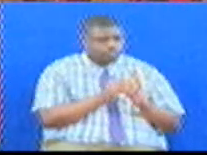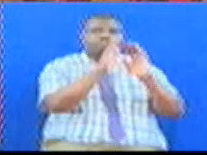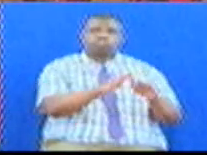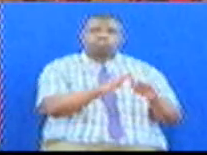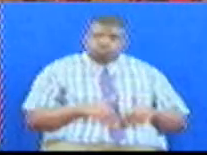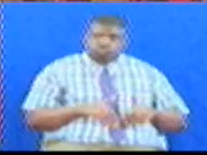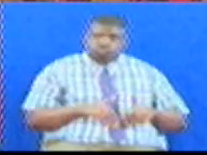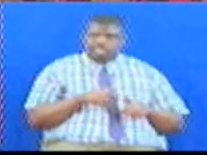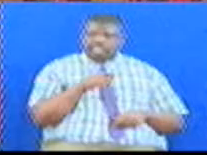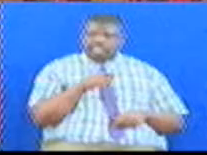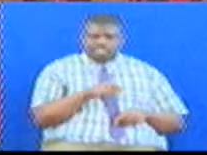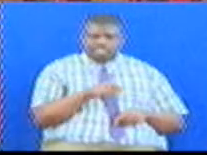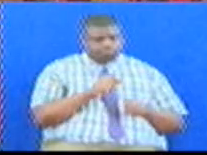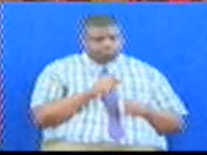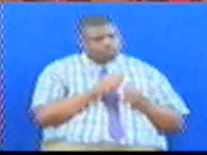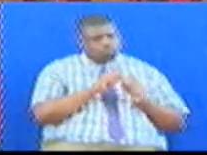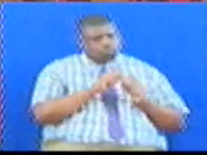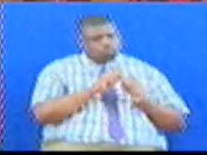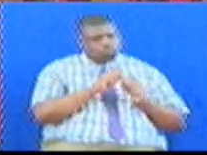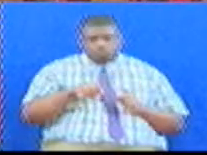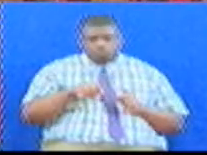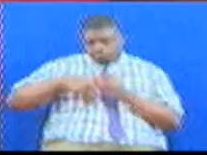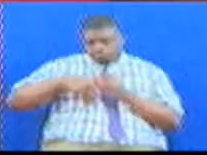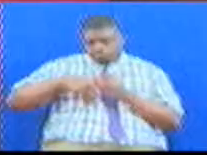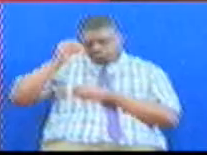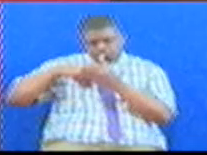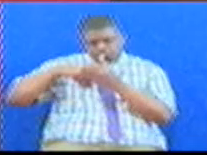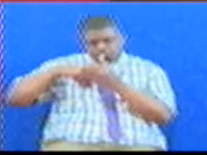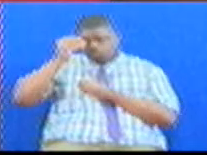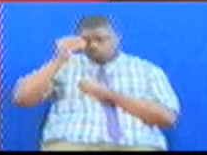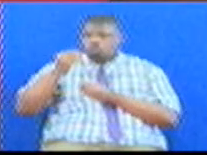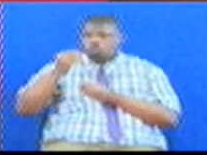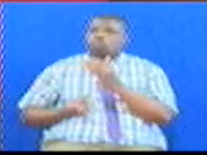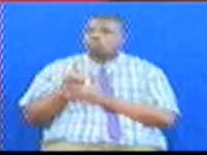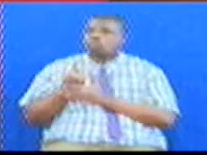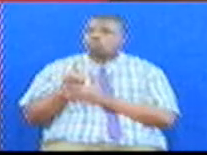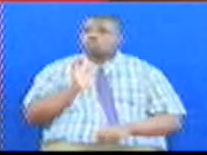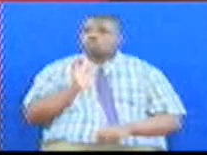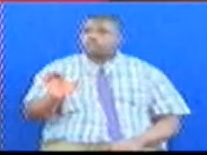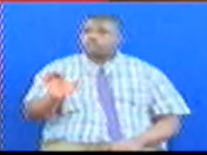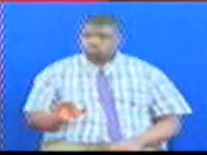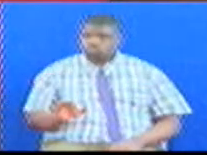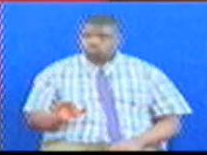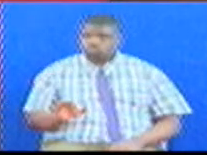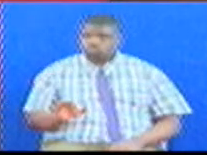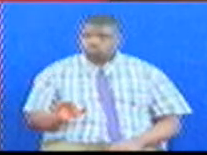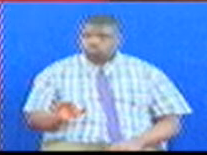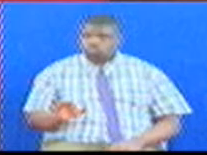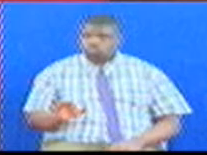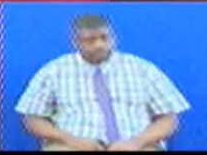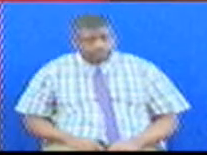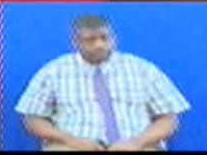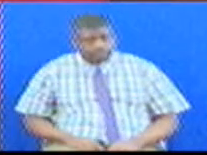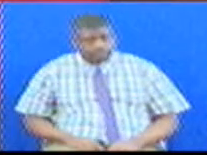na hakika tutajifunza mengi kutoka kwenu kama viongozi wa muhimili huu. Mheshimiwa Spika, Mheshimiwa Naibu